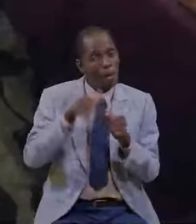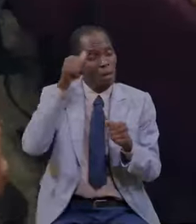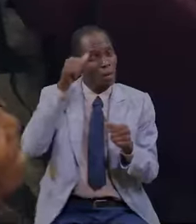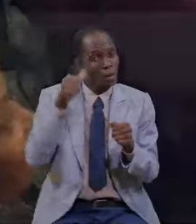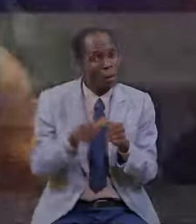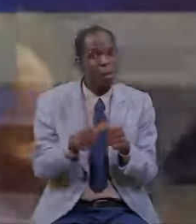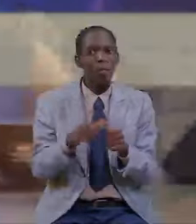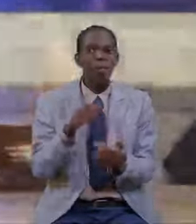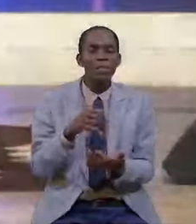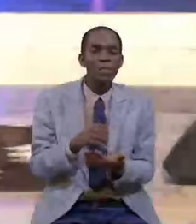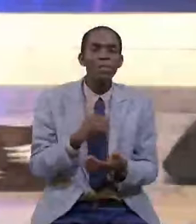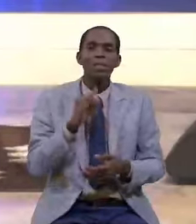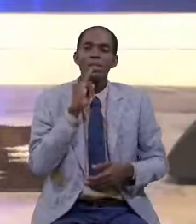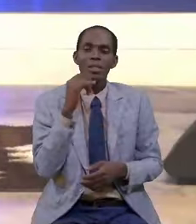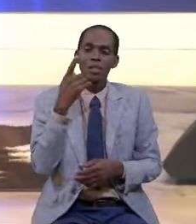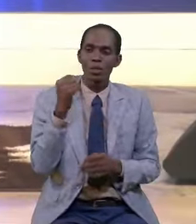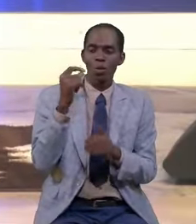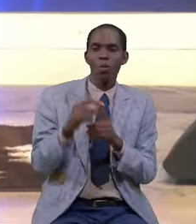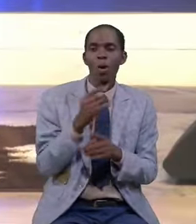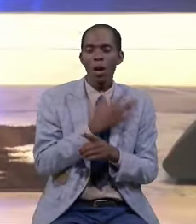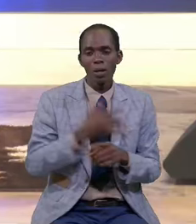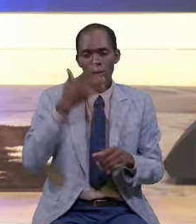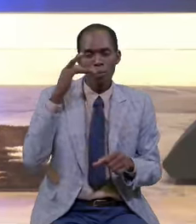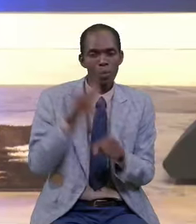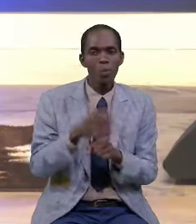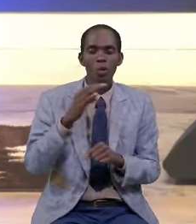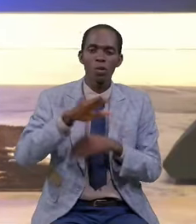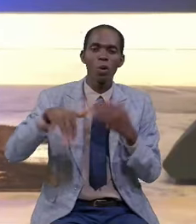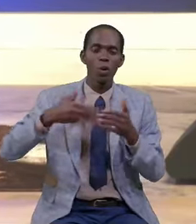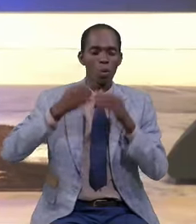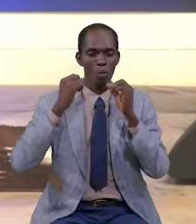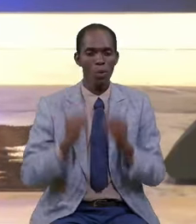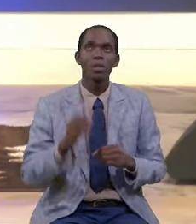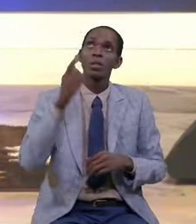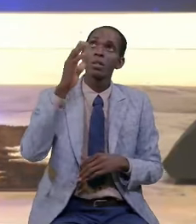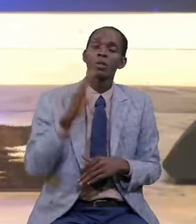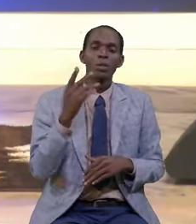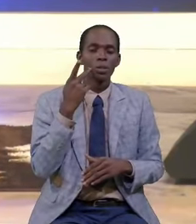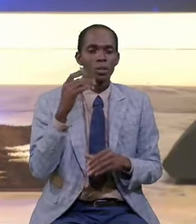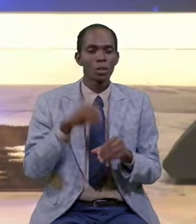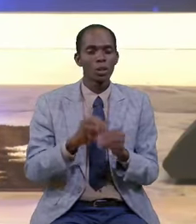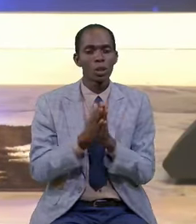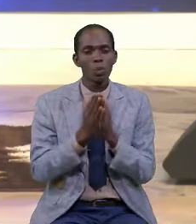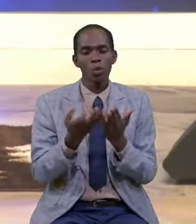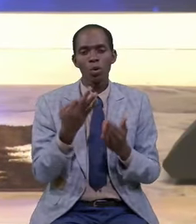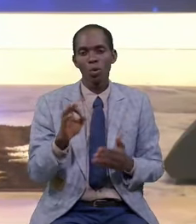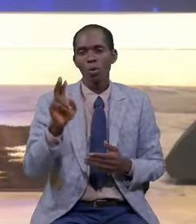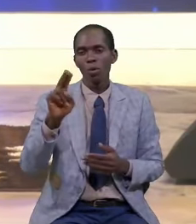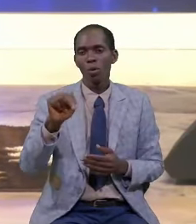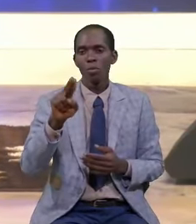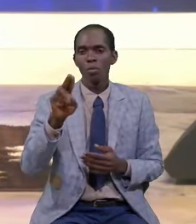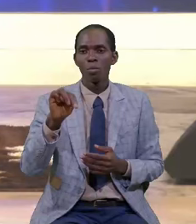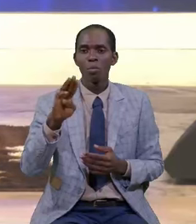Rappelez-vous, c'est la parole et c'est la promesse venant du Tout-Puissant. Je vais au nombre 23, nombre,